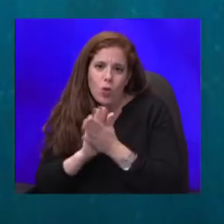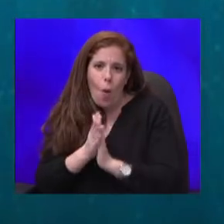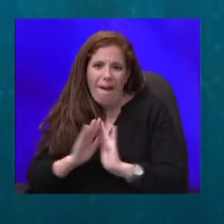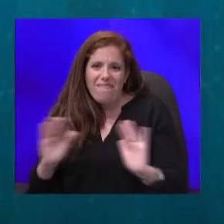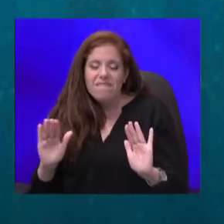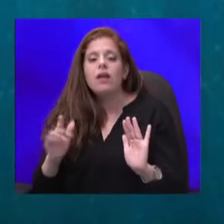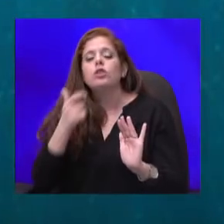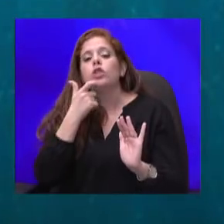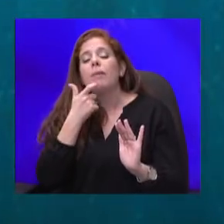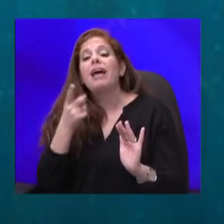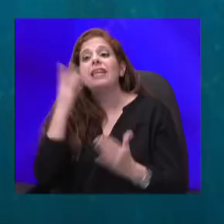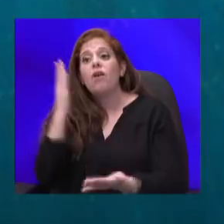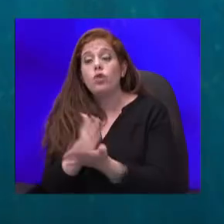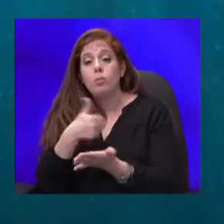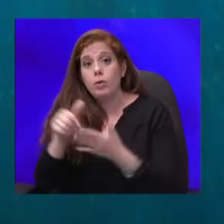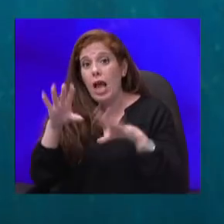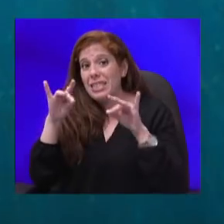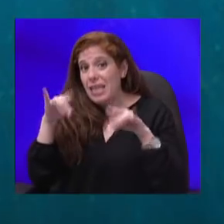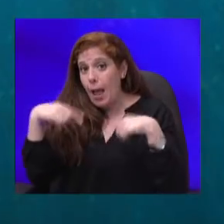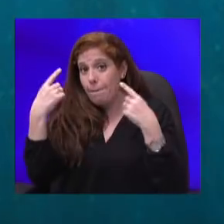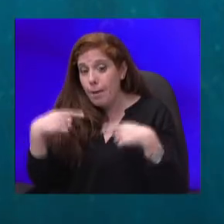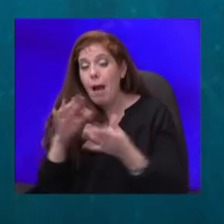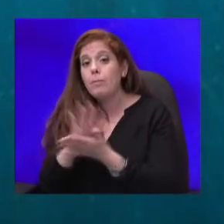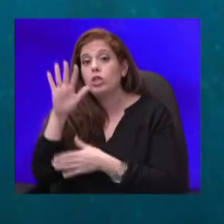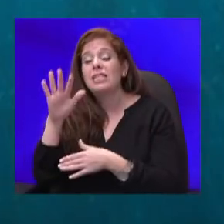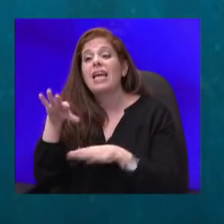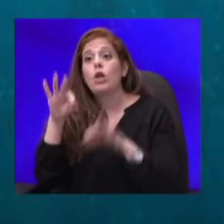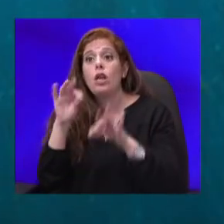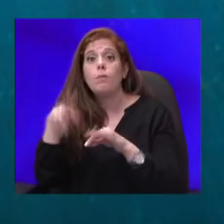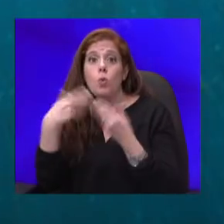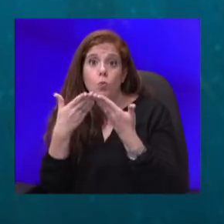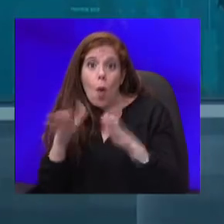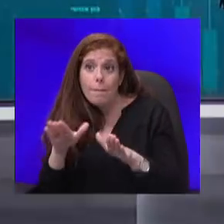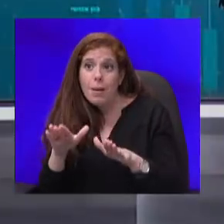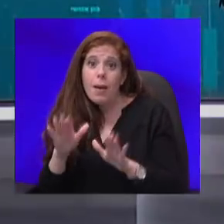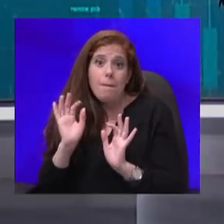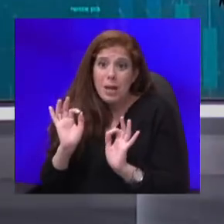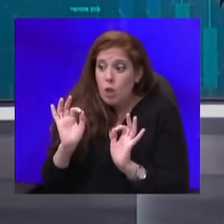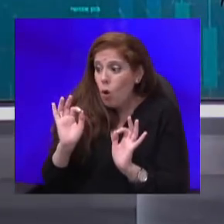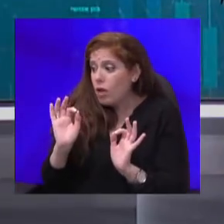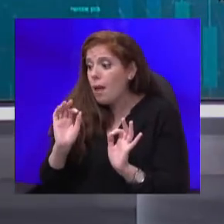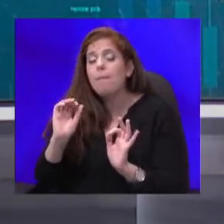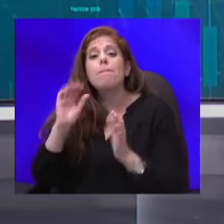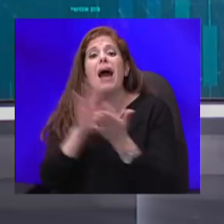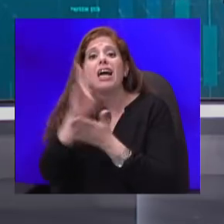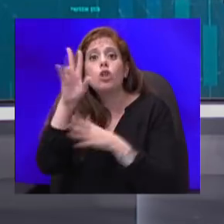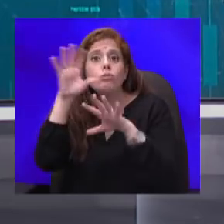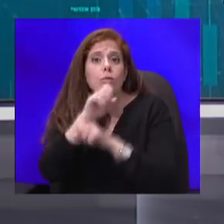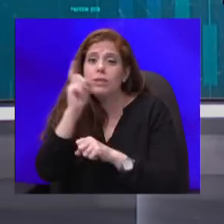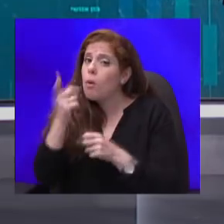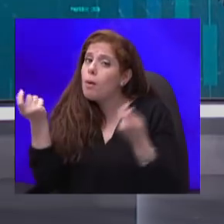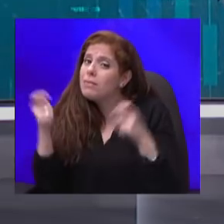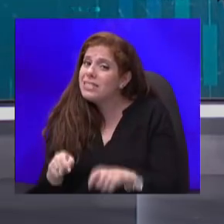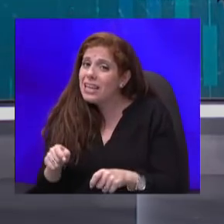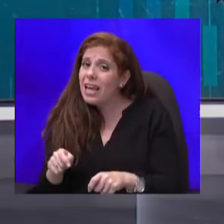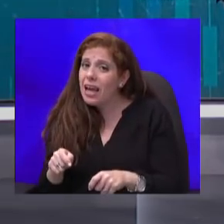עשרה ימים 15 קניונים יוכלו להיות פתוחים. כך שתהורדית הם אמורים להיסגר מחר. הם אמורים להיסגר בחצות הלילה. אני רוצה שנייר, ראינו מקומות שנפתחו עד לפני שהם מותר בכלל.